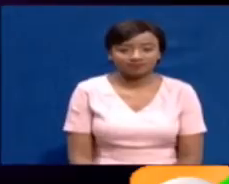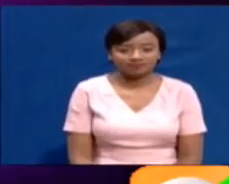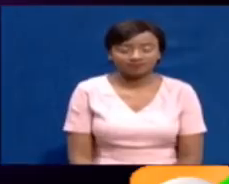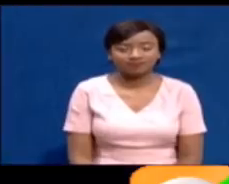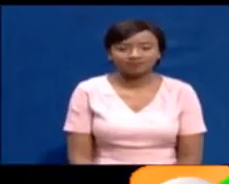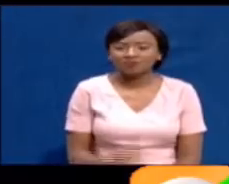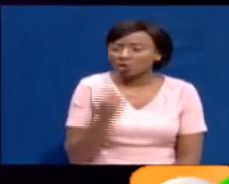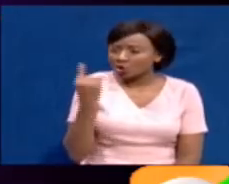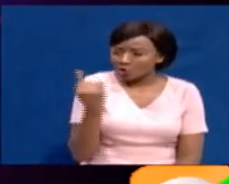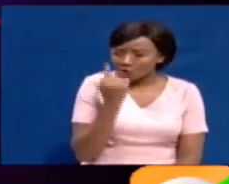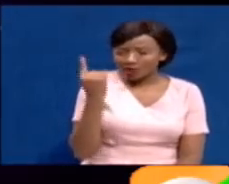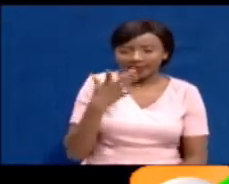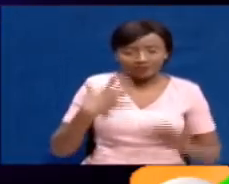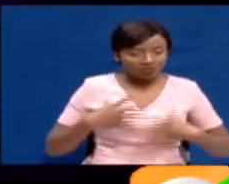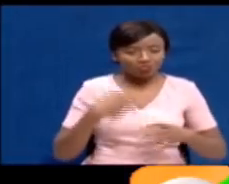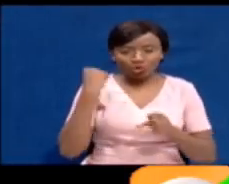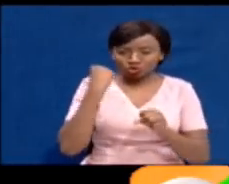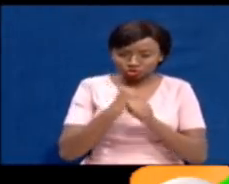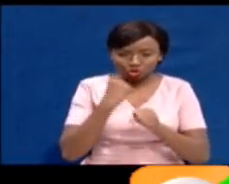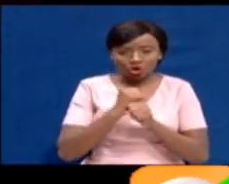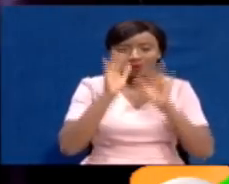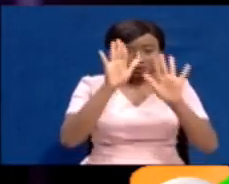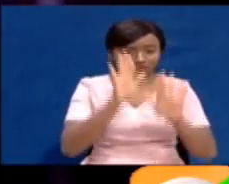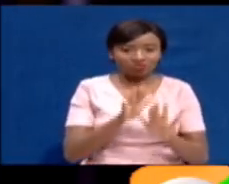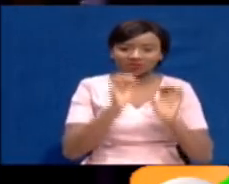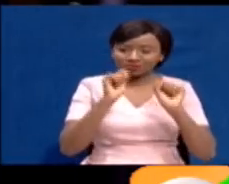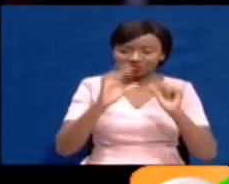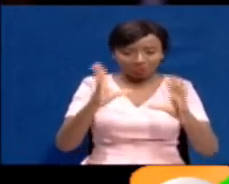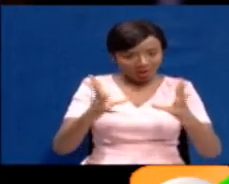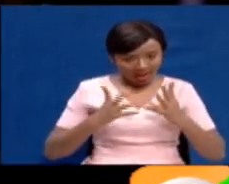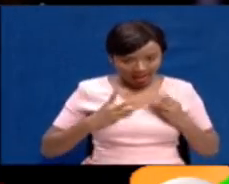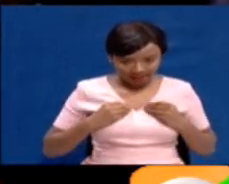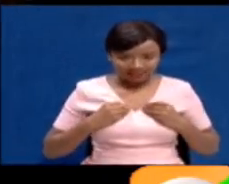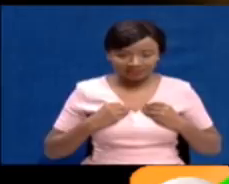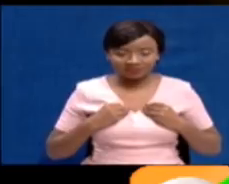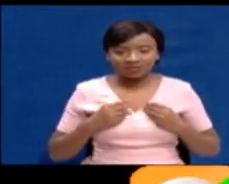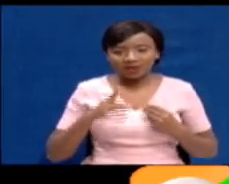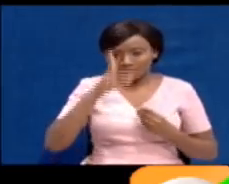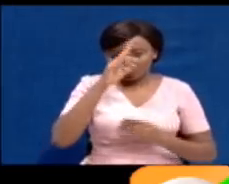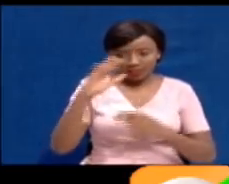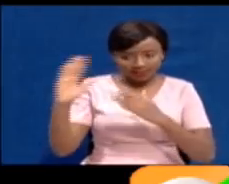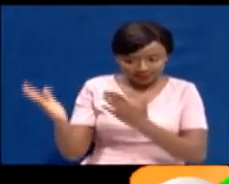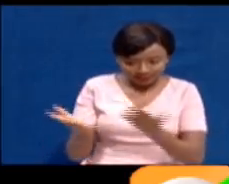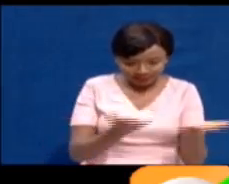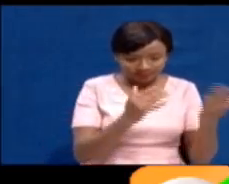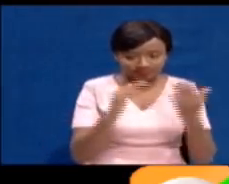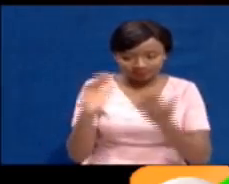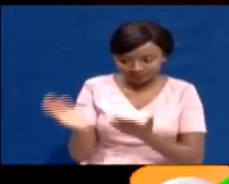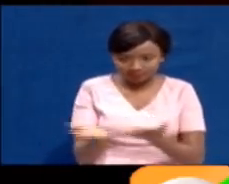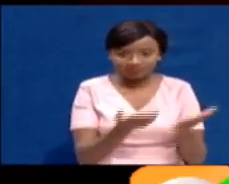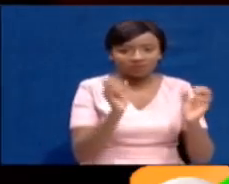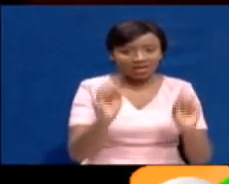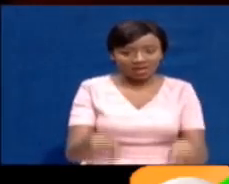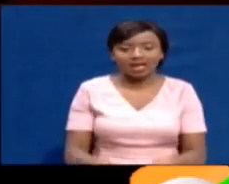Only essential workers are given every way by men and women in blue.